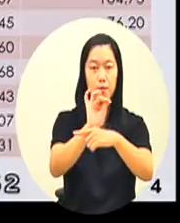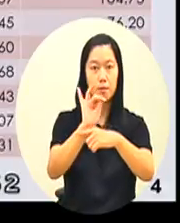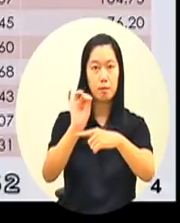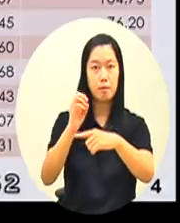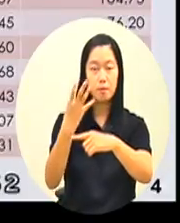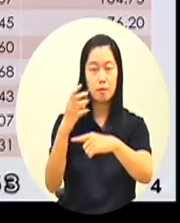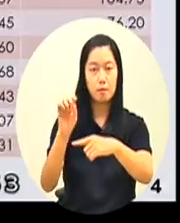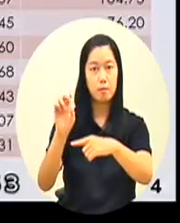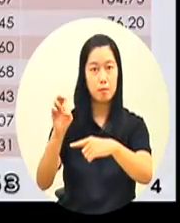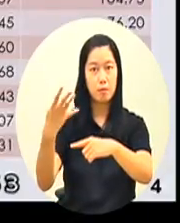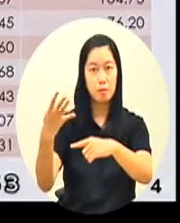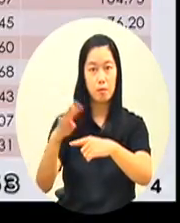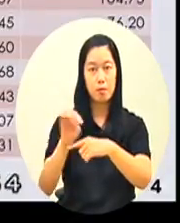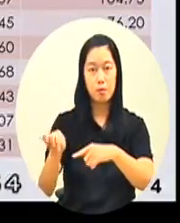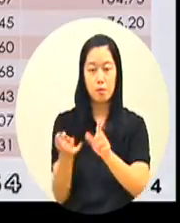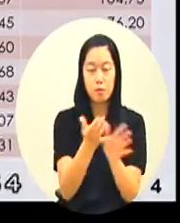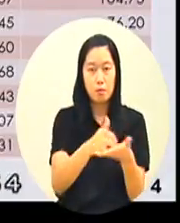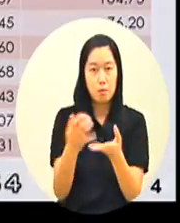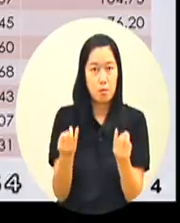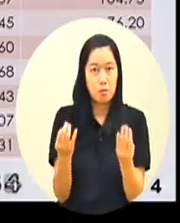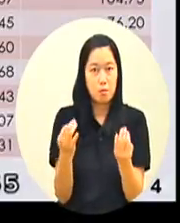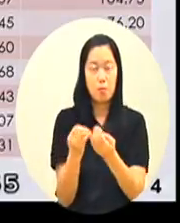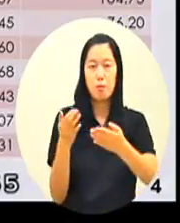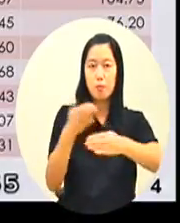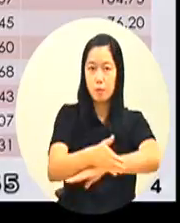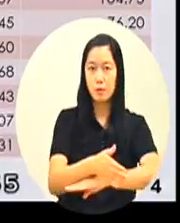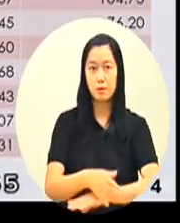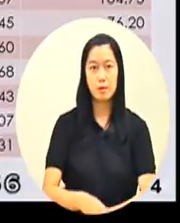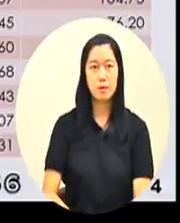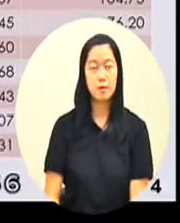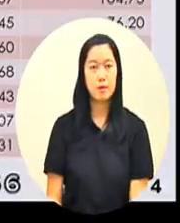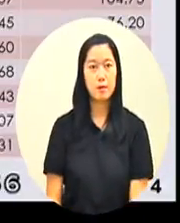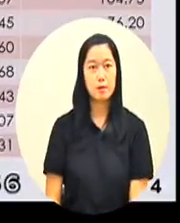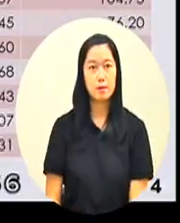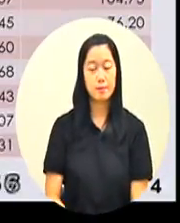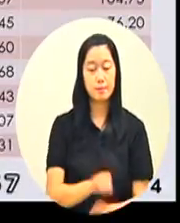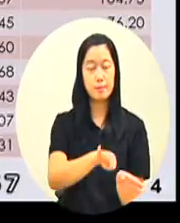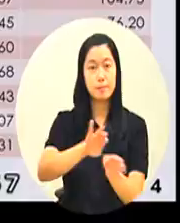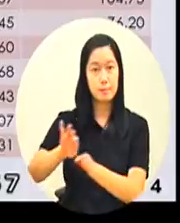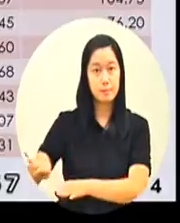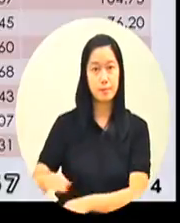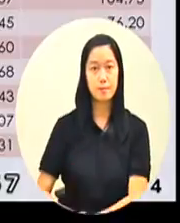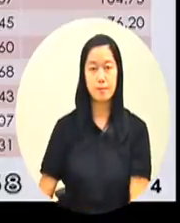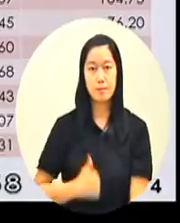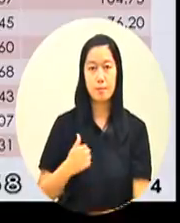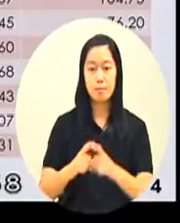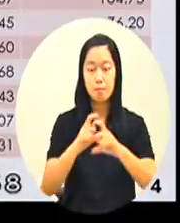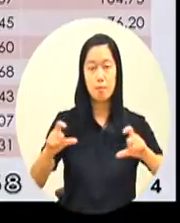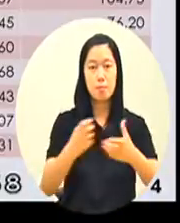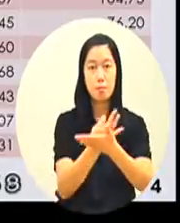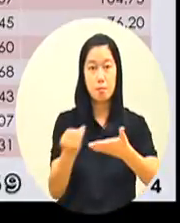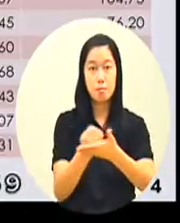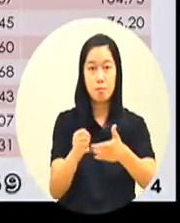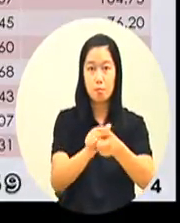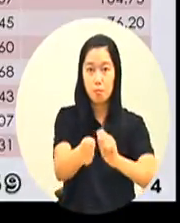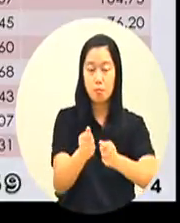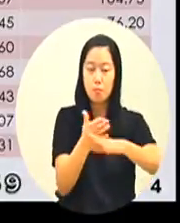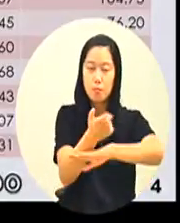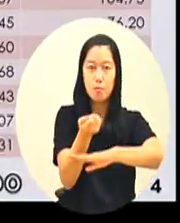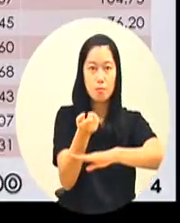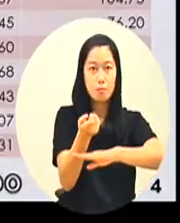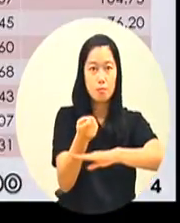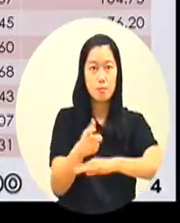104.75%，这个是比预算数还超收的部分。另外使用牌照税也超收了一点点，上面第二